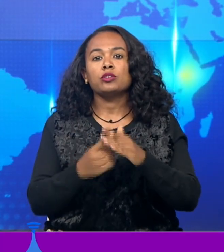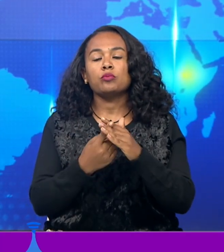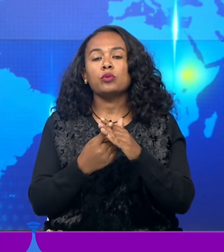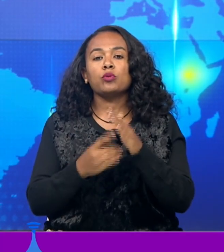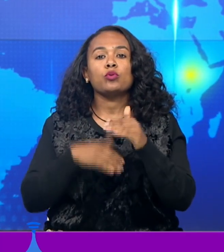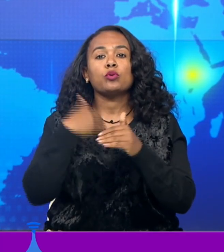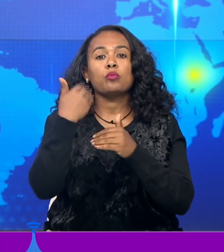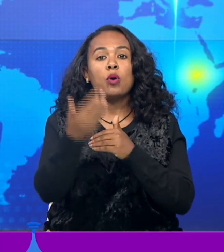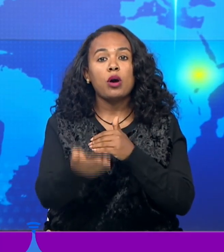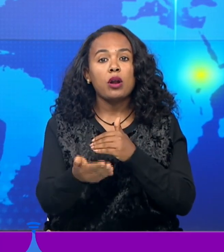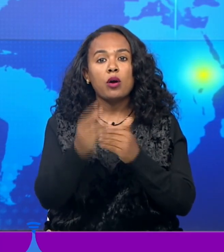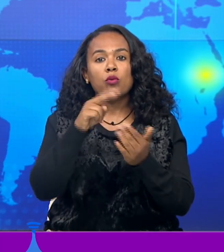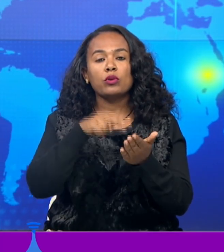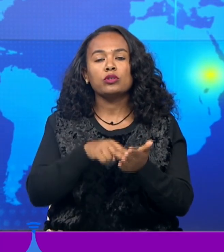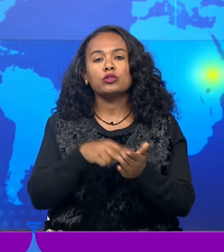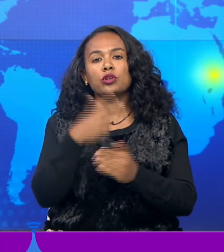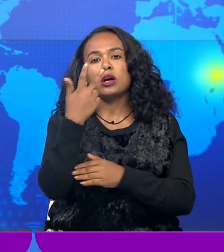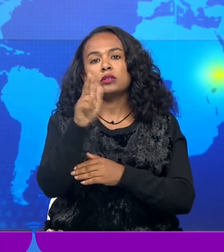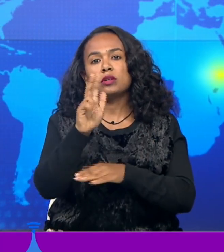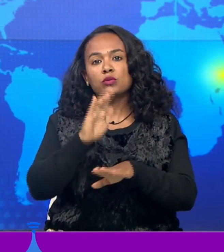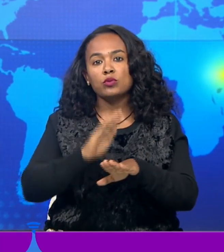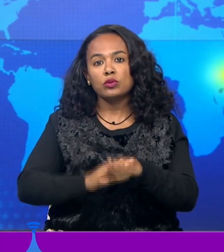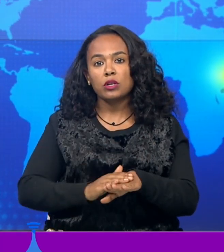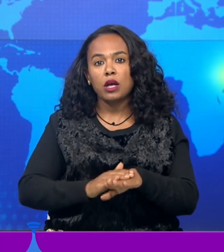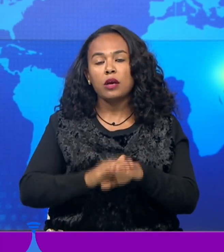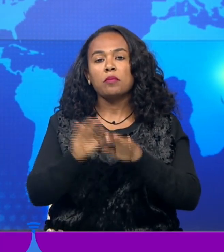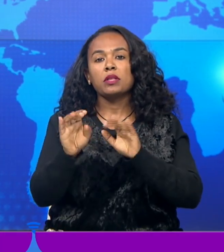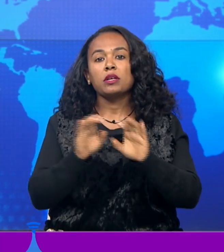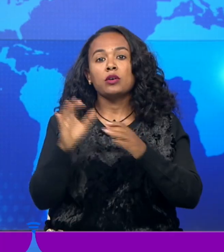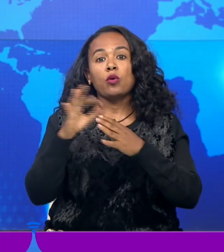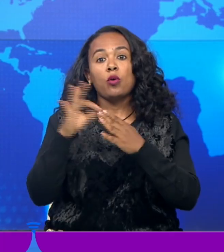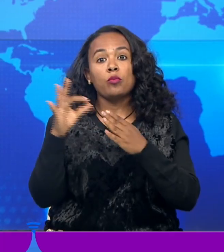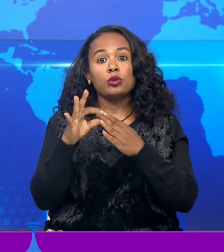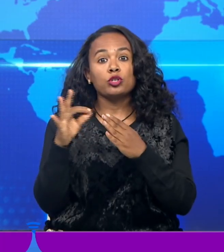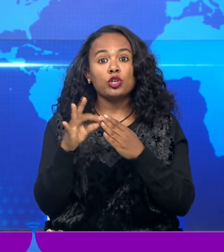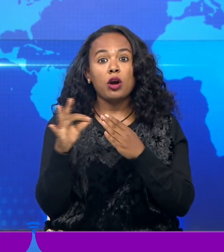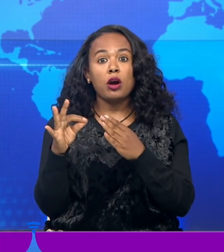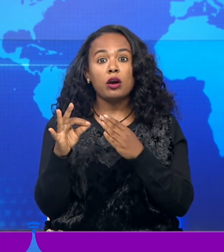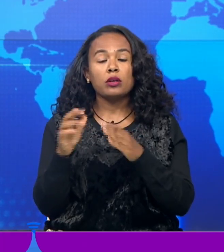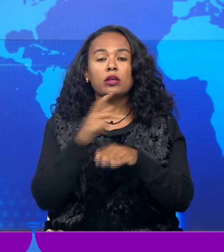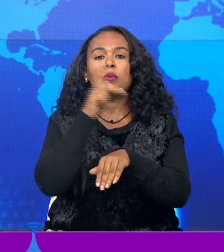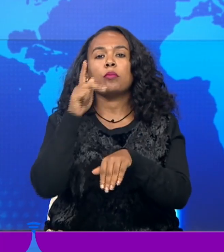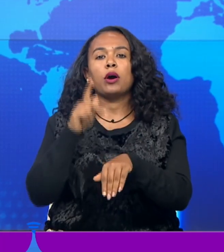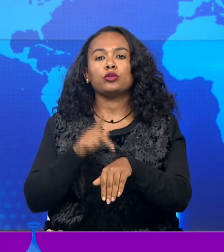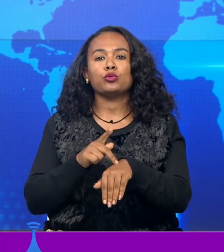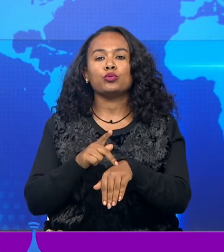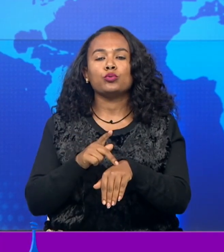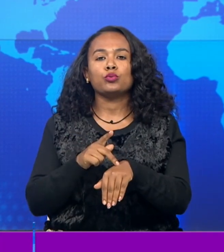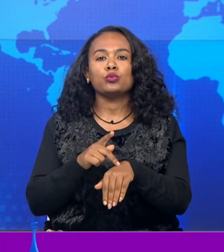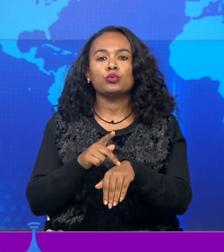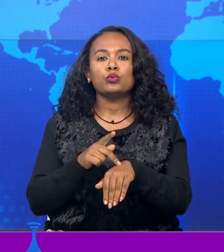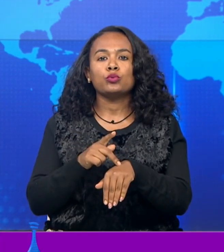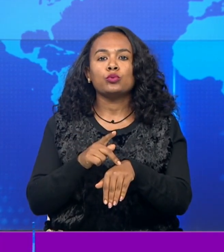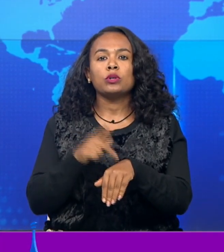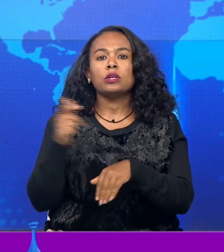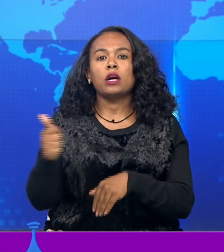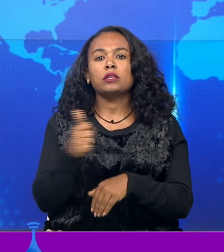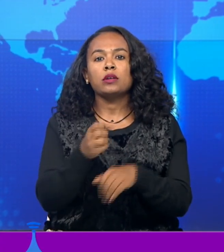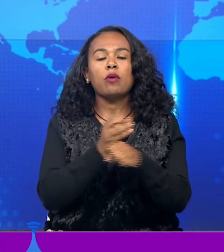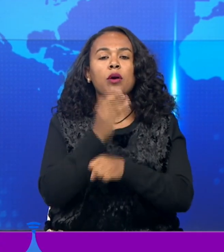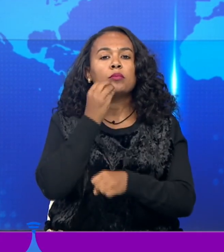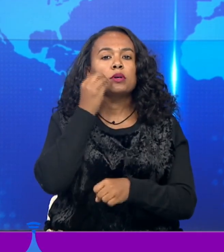በኋላ 2013 ላይ በተደረገው ምርጫ የፓርቲው ለአዲስ አበባ ምክር